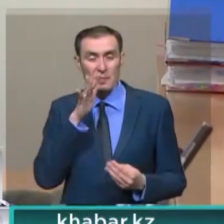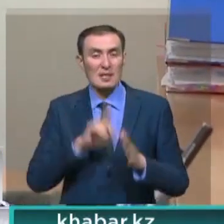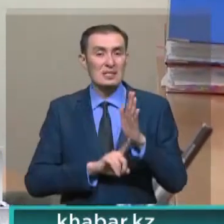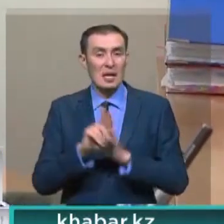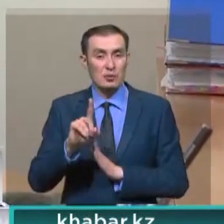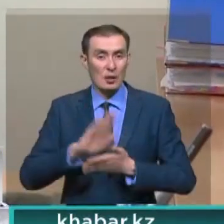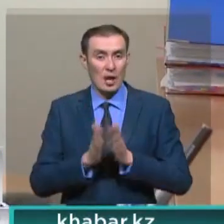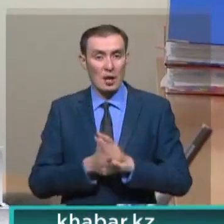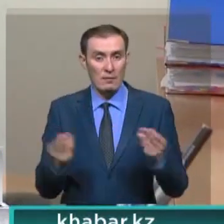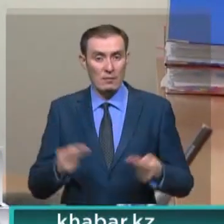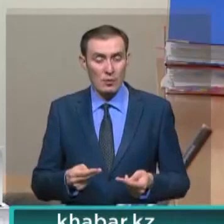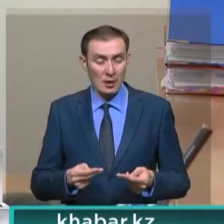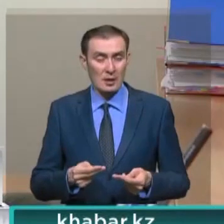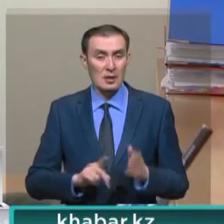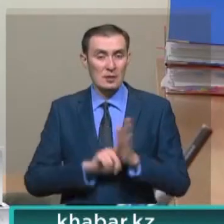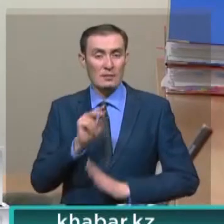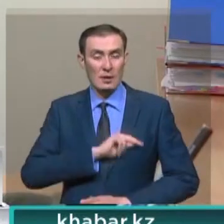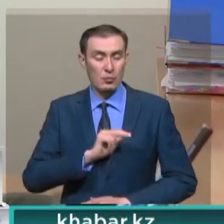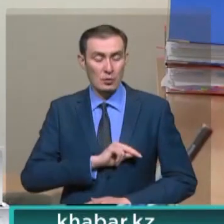заключения договора и выполненных работ,